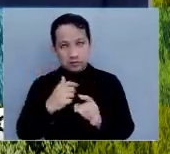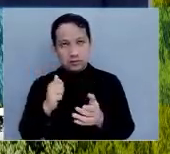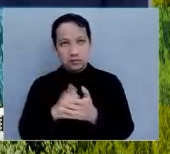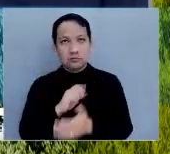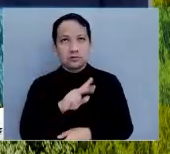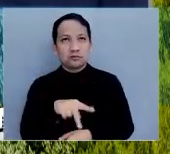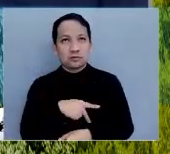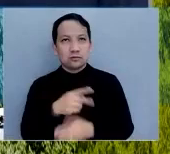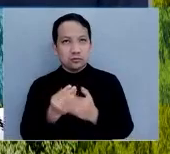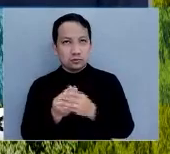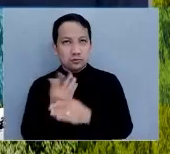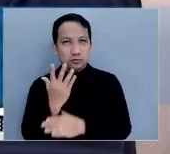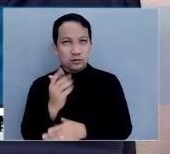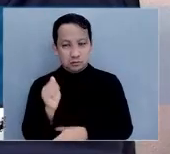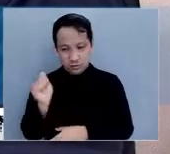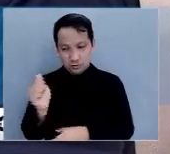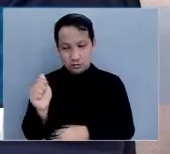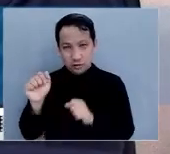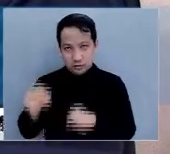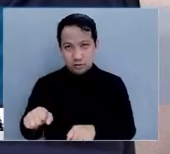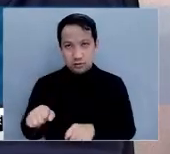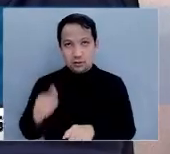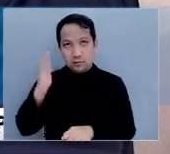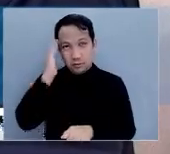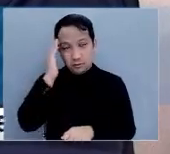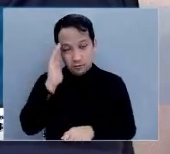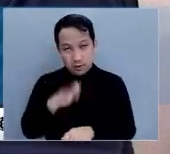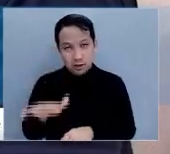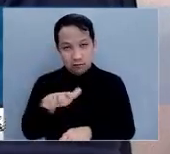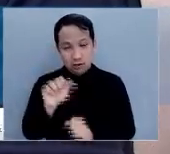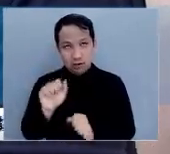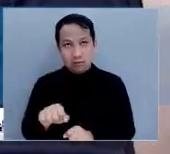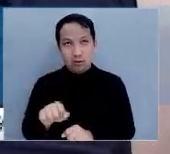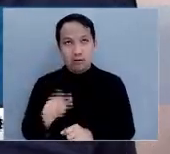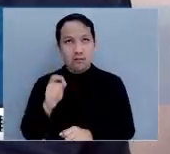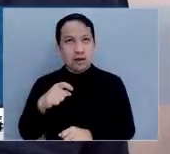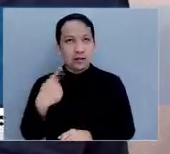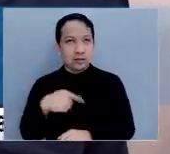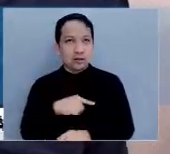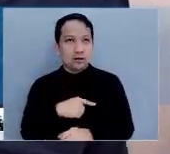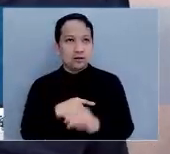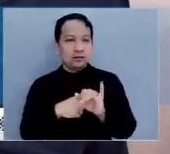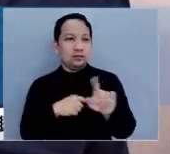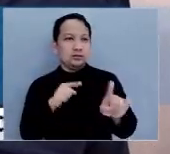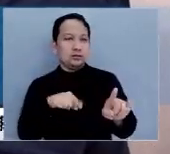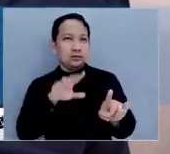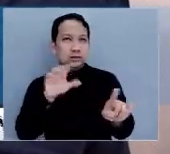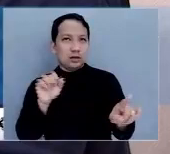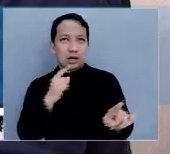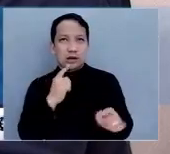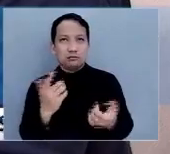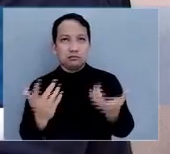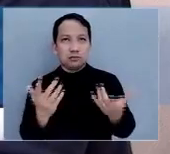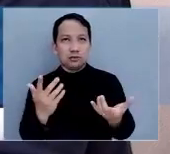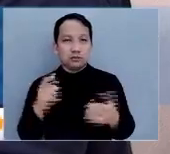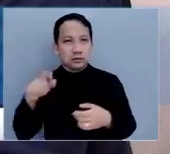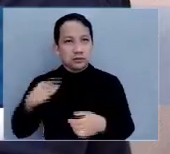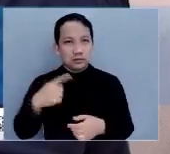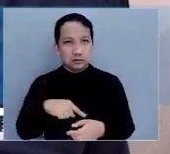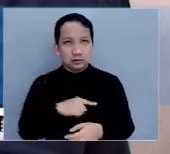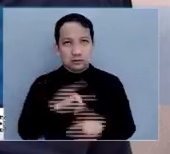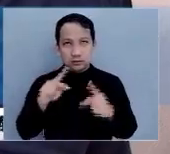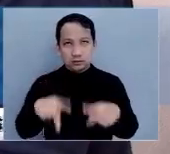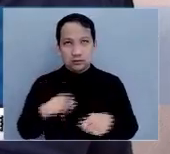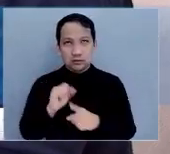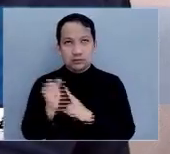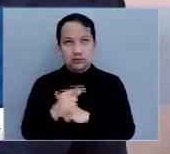personal growth. Kasi kayo rin ang makakaalam, mga kapatid, kung ano yung needs nyo. Kasi kasi parte din yan ng pangangailangan ng tao, yung